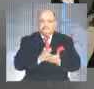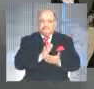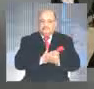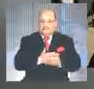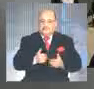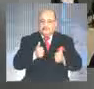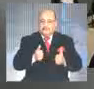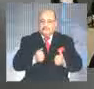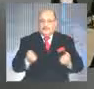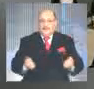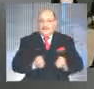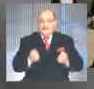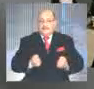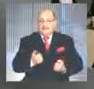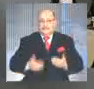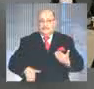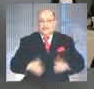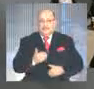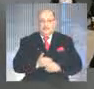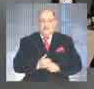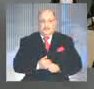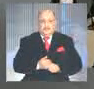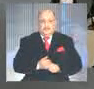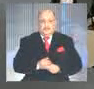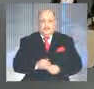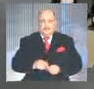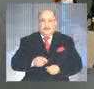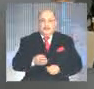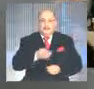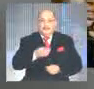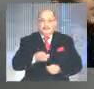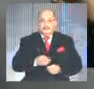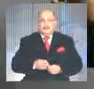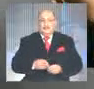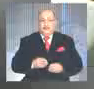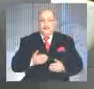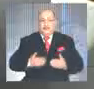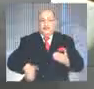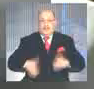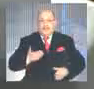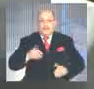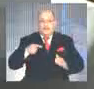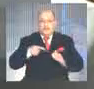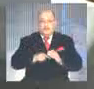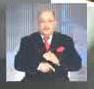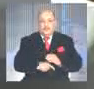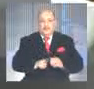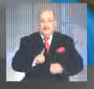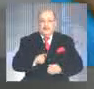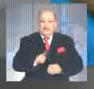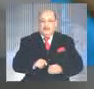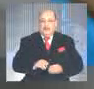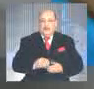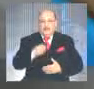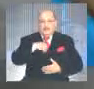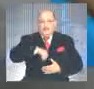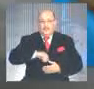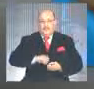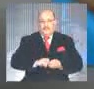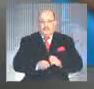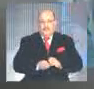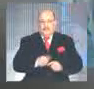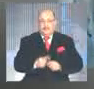ومعناتها العدد ما شاء الله مازال يتكاثر، معناتها عندها تو 22 منتفع بالجمعيه. كانت حافله الانترنت المتنقله واحده